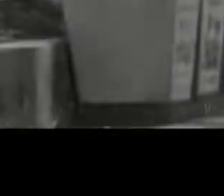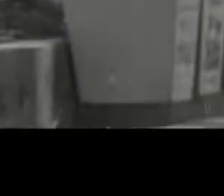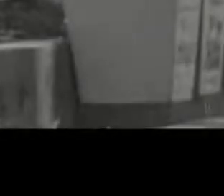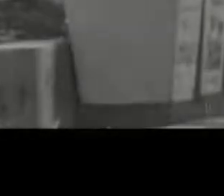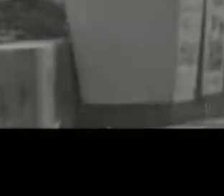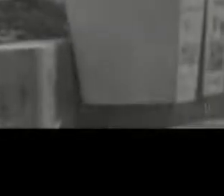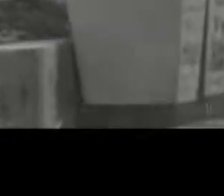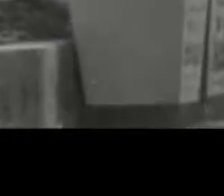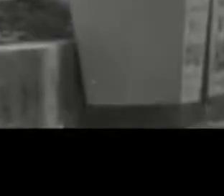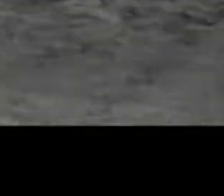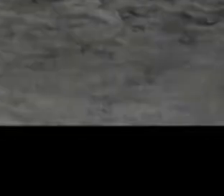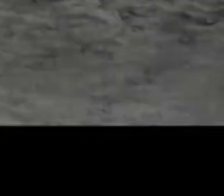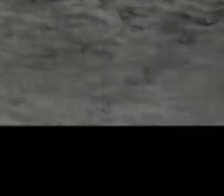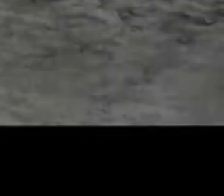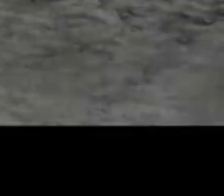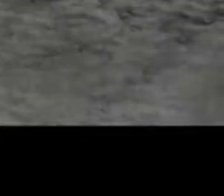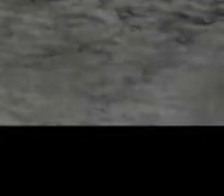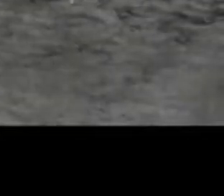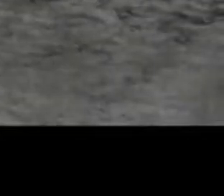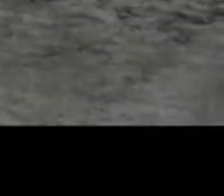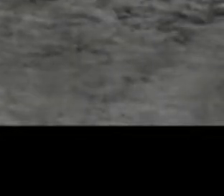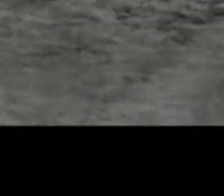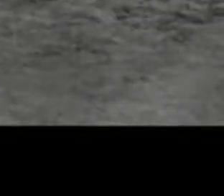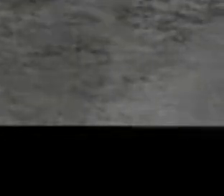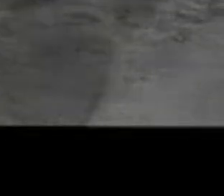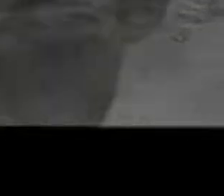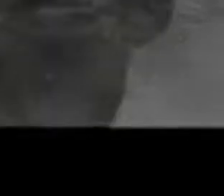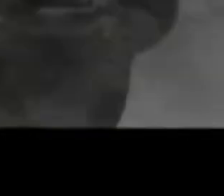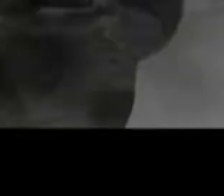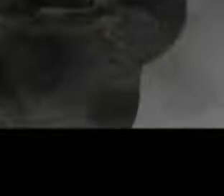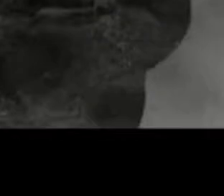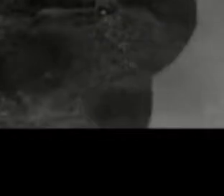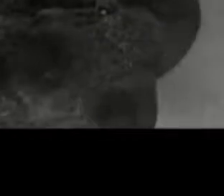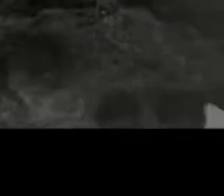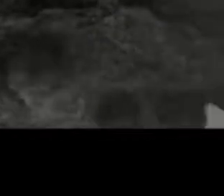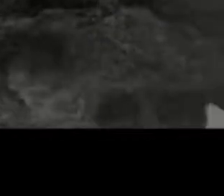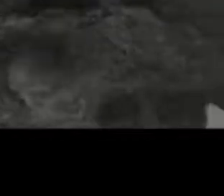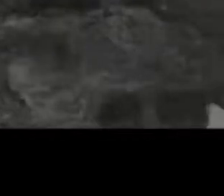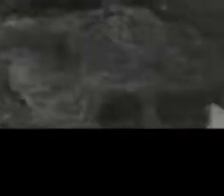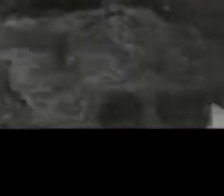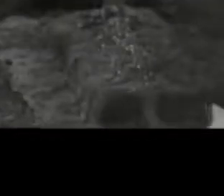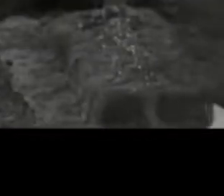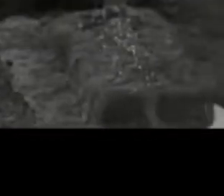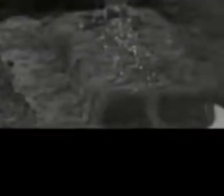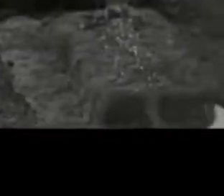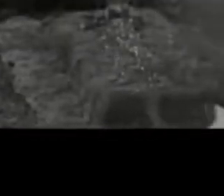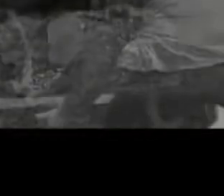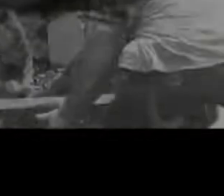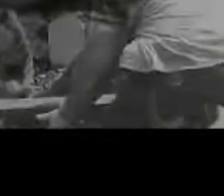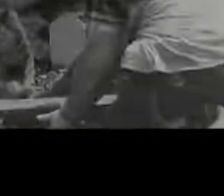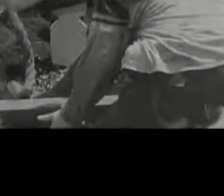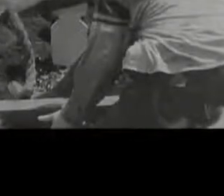Tidak satu, tidak dua, mereka pergi bergerogol dalam gelombang bernama